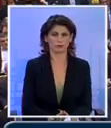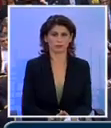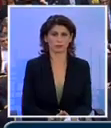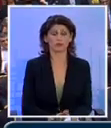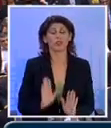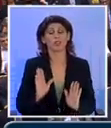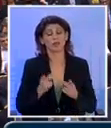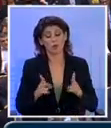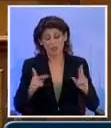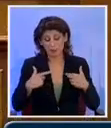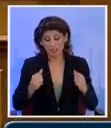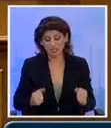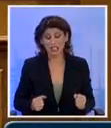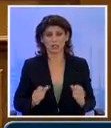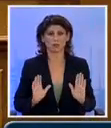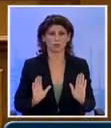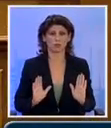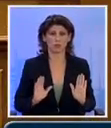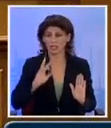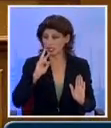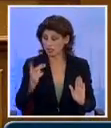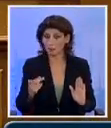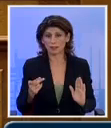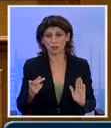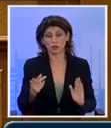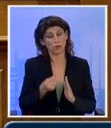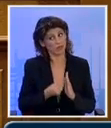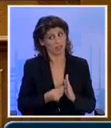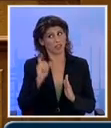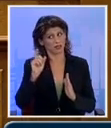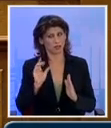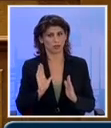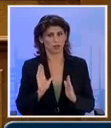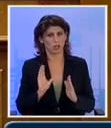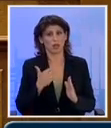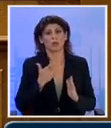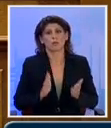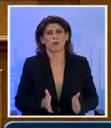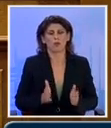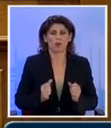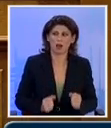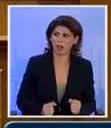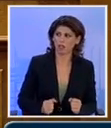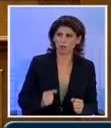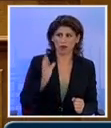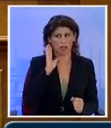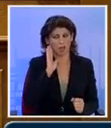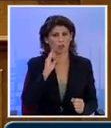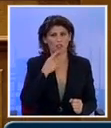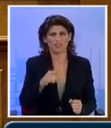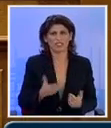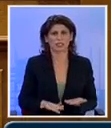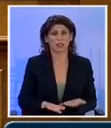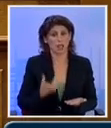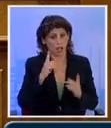Και δεν μου επιτρέπει η θέση μου να σας απαντήσω πως θα άξιζε ίσως. Αλλά ούτε μπορώ και να κάθομαι να ακούω τη σύμβρη σας.